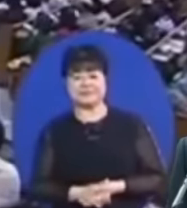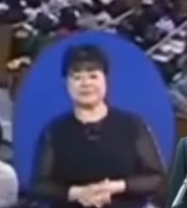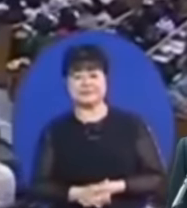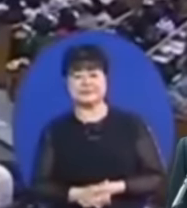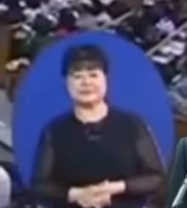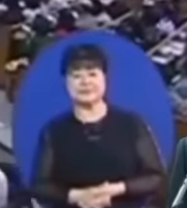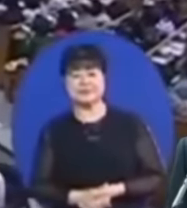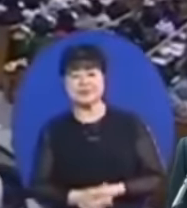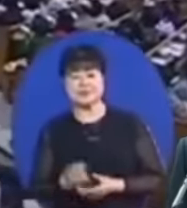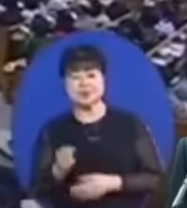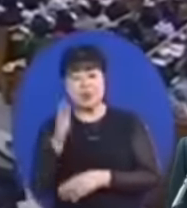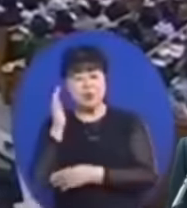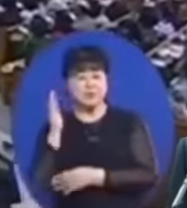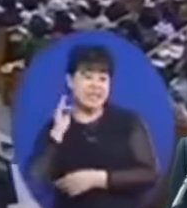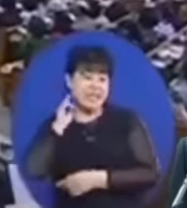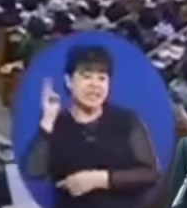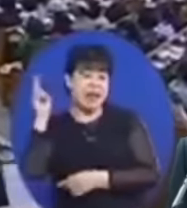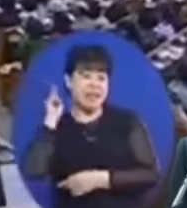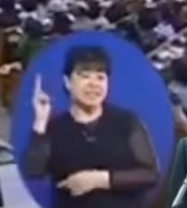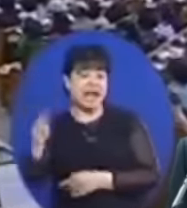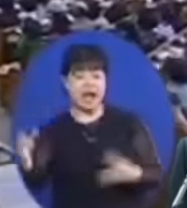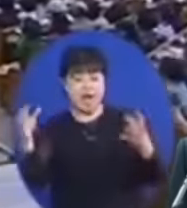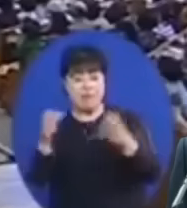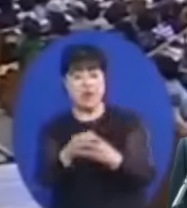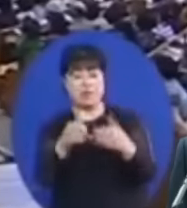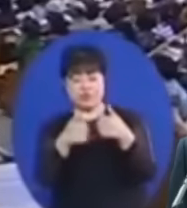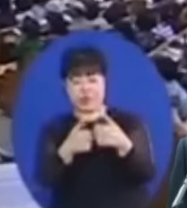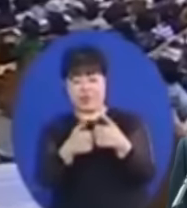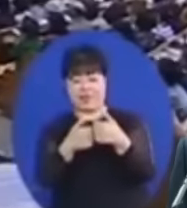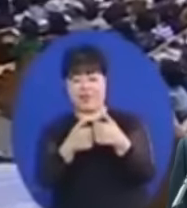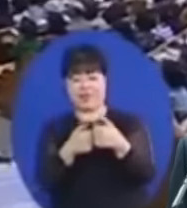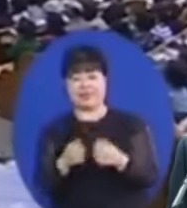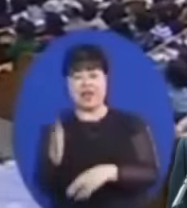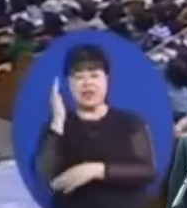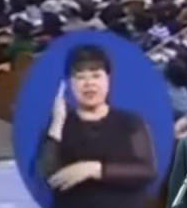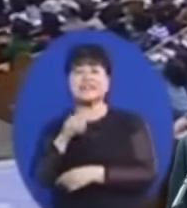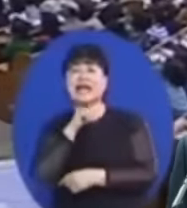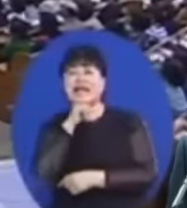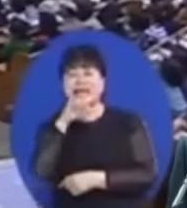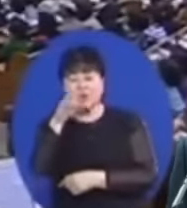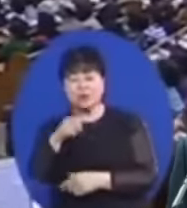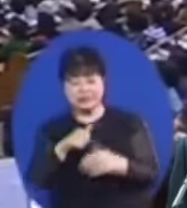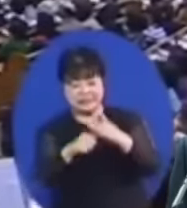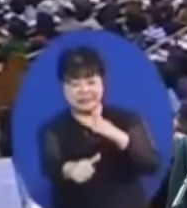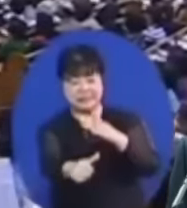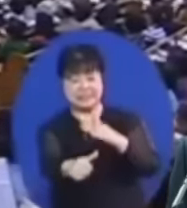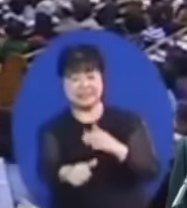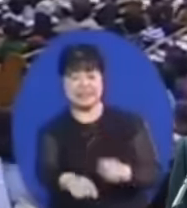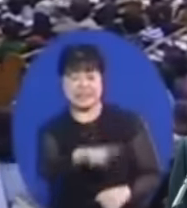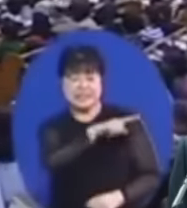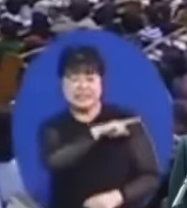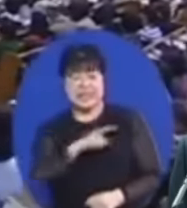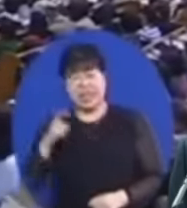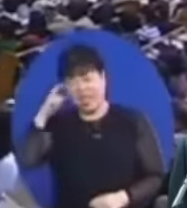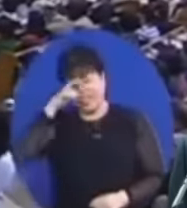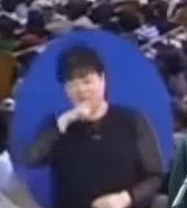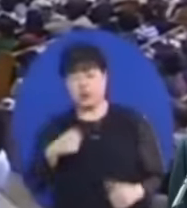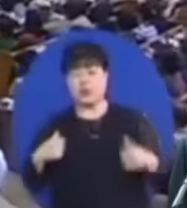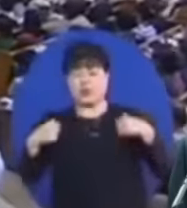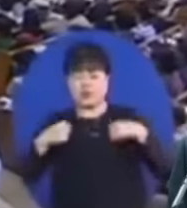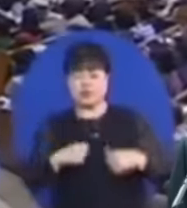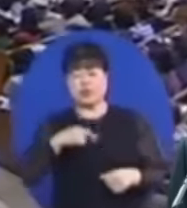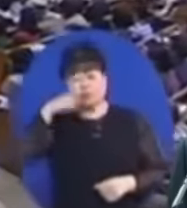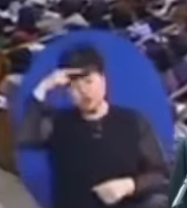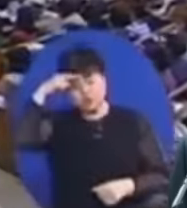어느 작은 도시에 이발사 협회가 회의를 해서 그 도시의 가난한 지역을 찾아가서 가장 더러운 누더기 옷을 입은